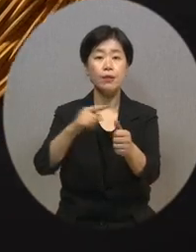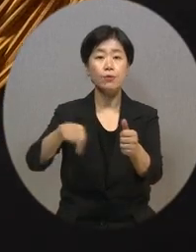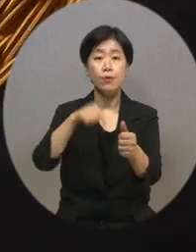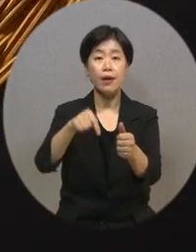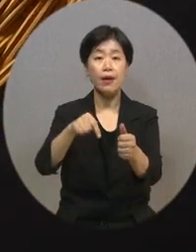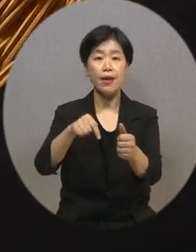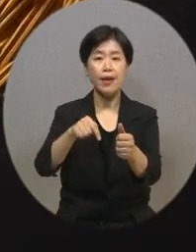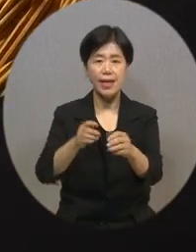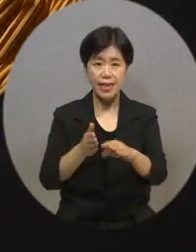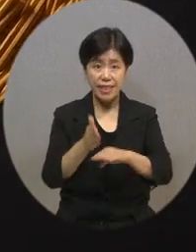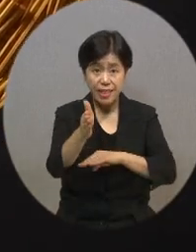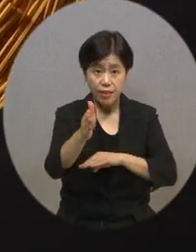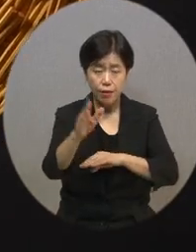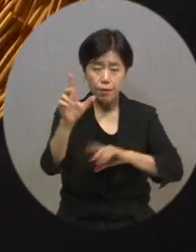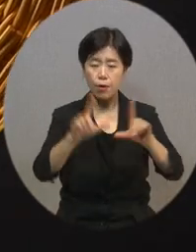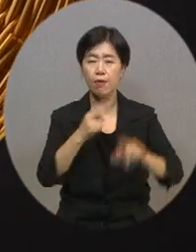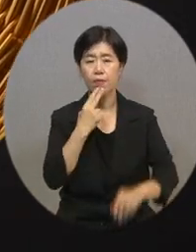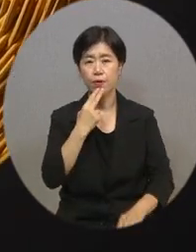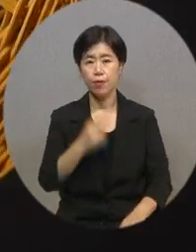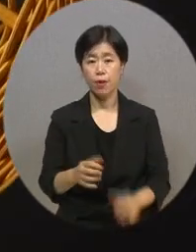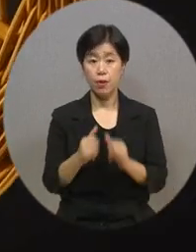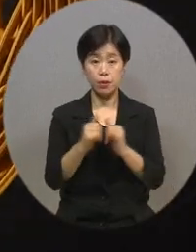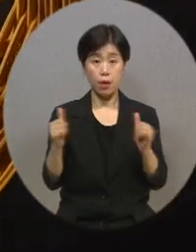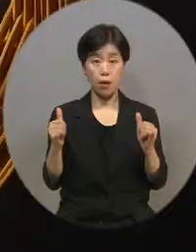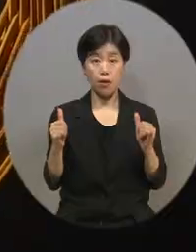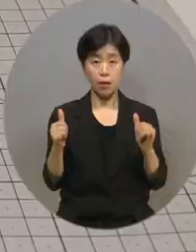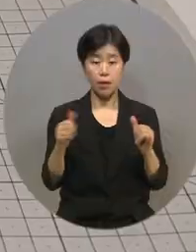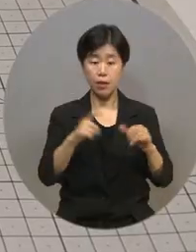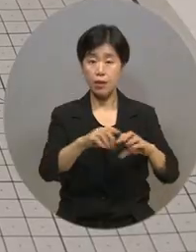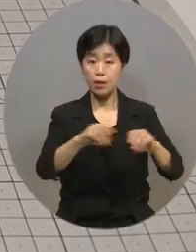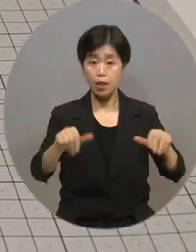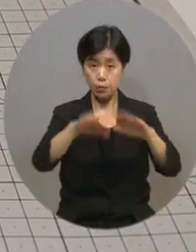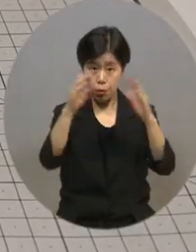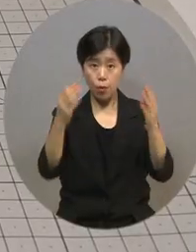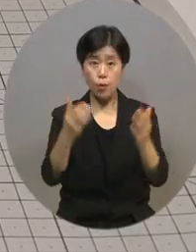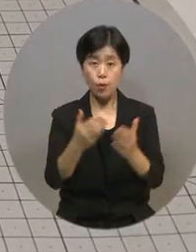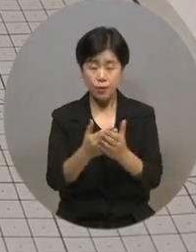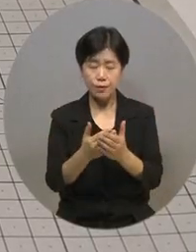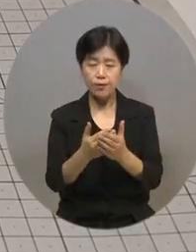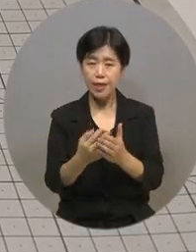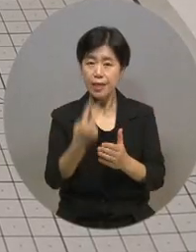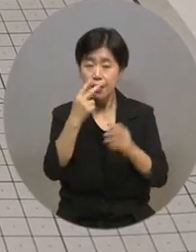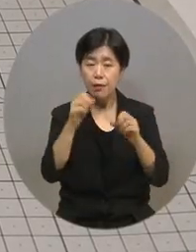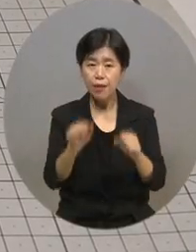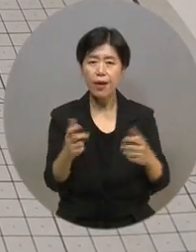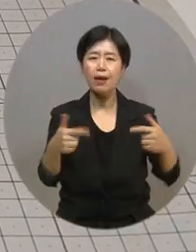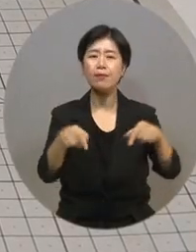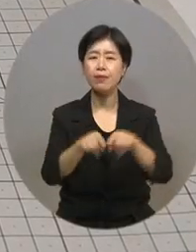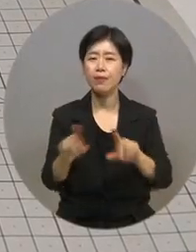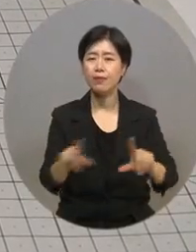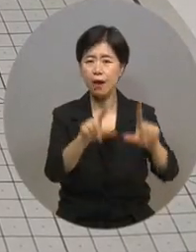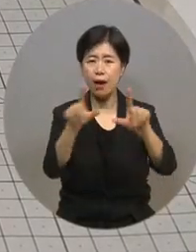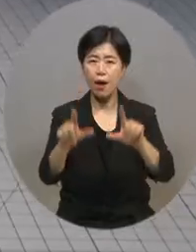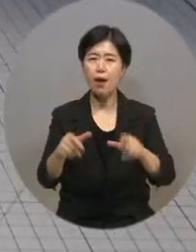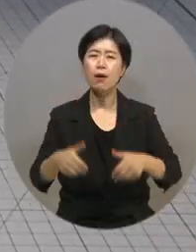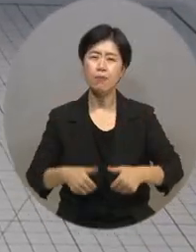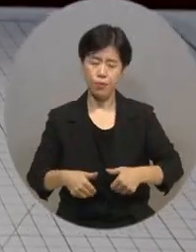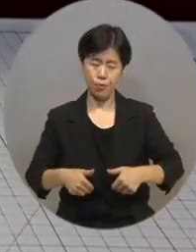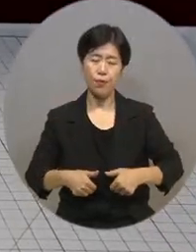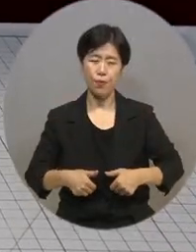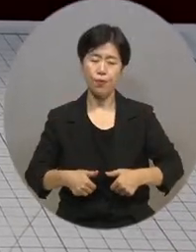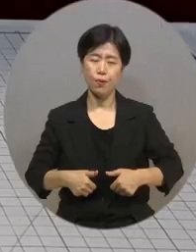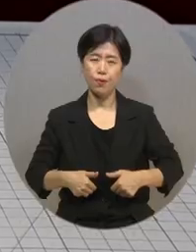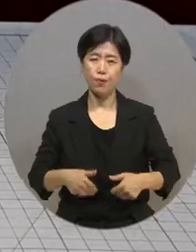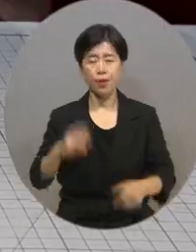없으며 인간은 이 땅의 모든 생명체와 더불어 자연스럽게 살아가야 한다는 신념을